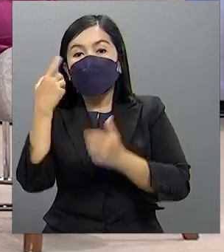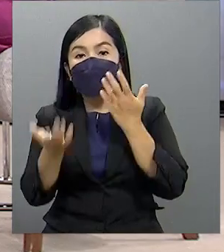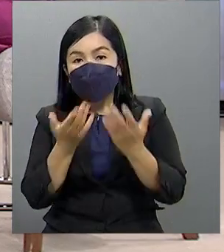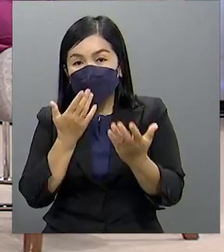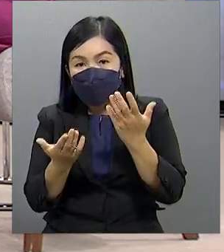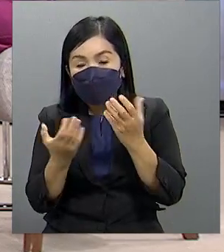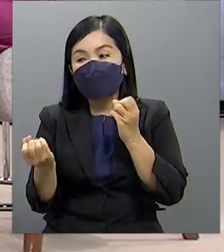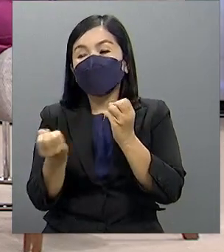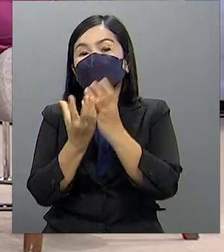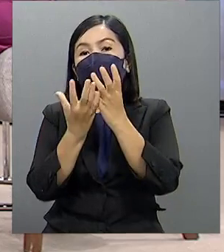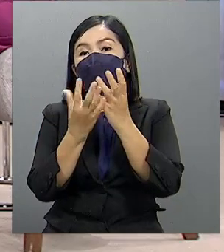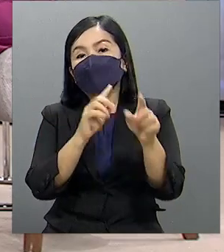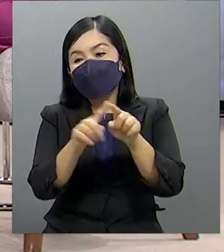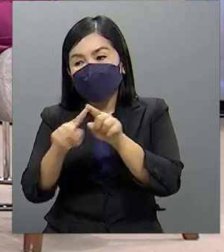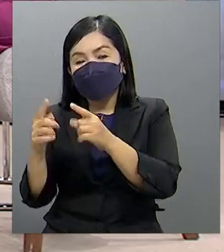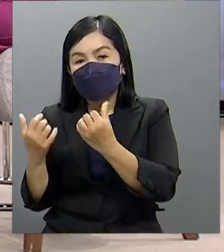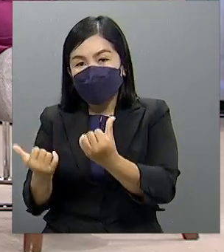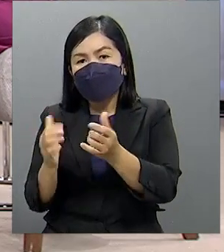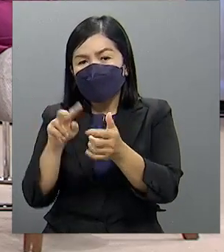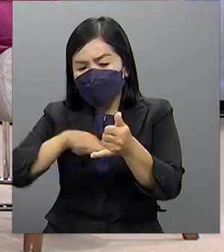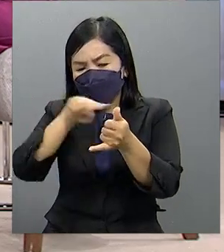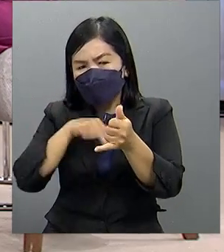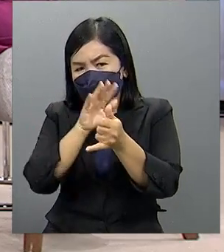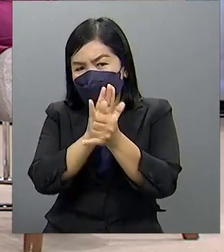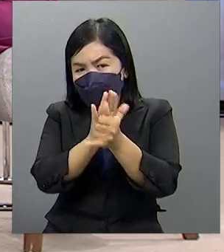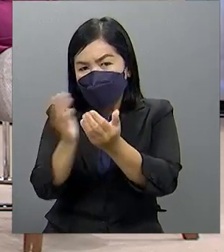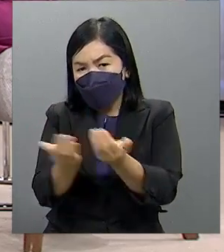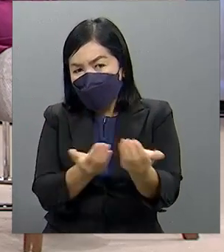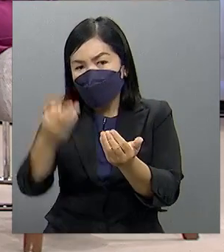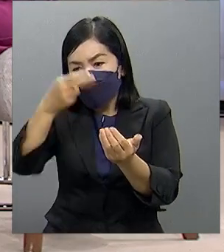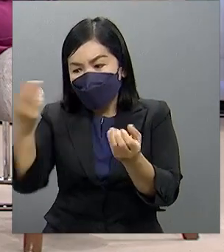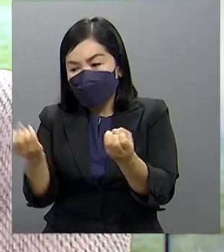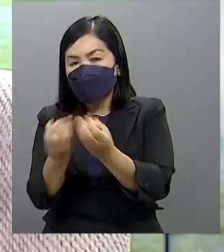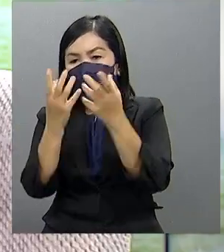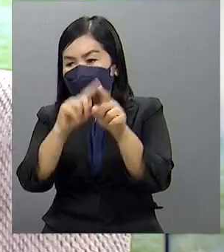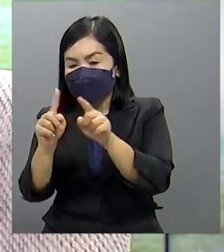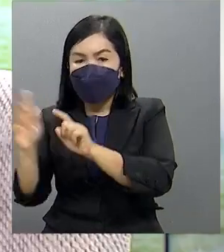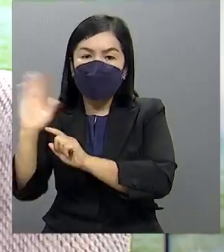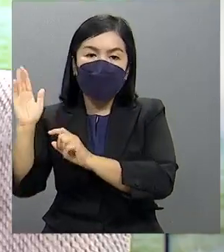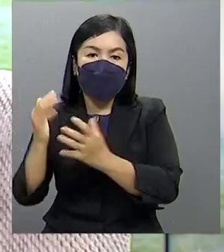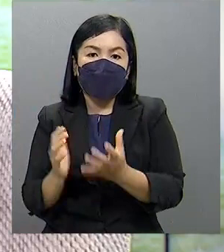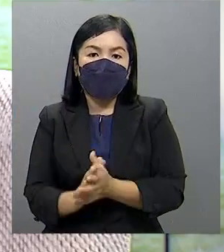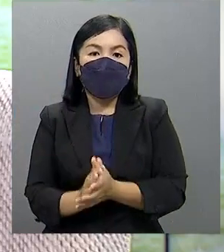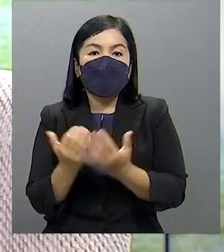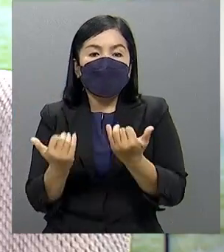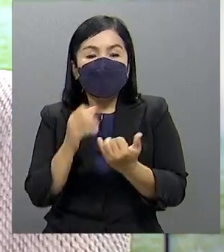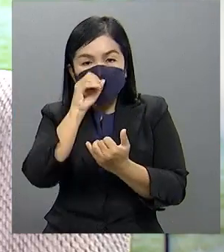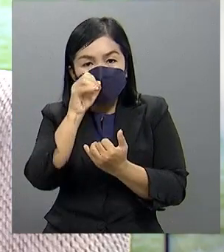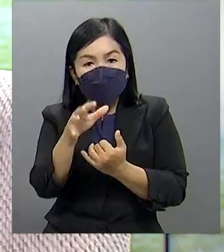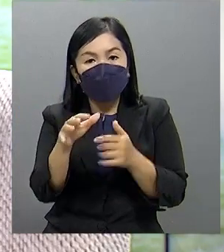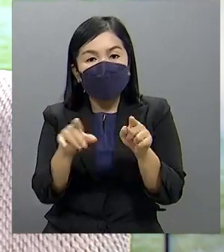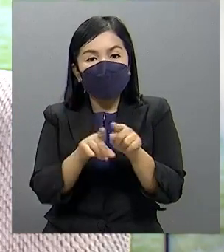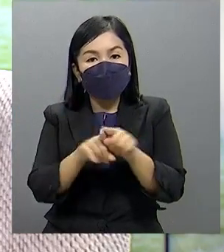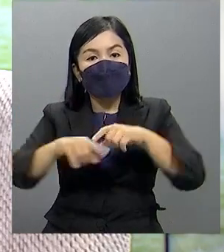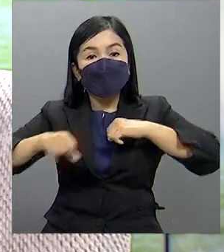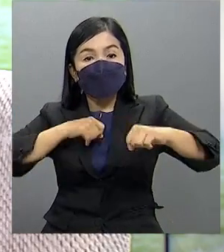บนี้ดังนั้นดูแลลูกหลานของคุณให้ดีอย่าให้ไปมีเรื่องก่อเรื่องจะดีที่สุดนะ นะคะแล้วก็อย่างที่บอกกันไปว่าคืออย่างเยาวชนที่กระทำ